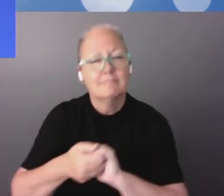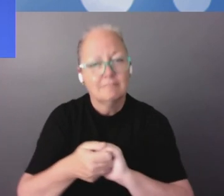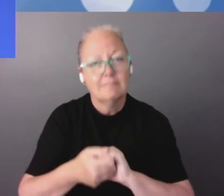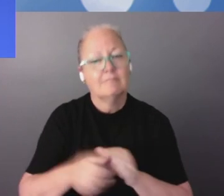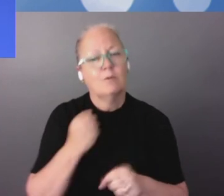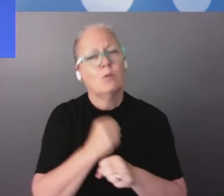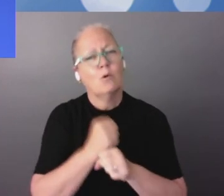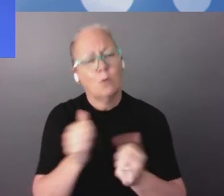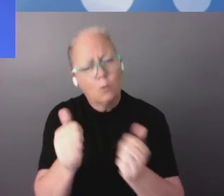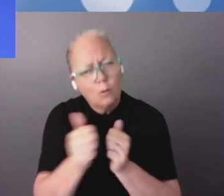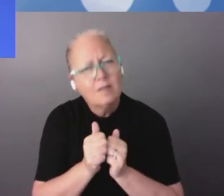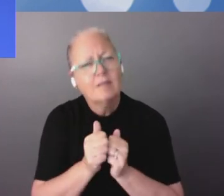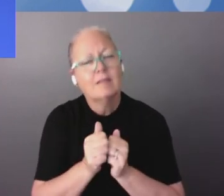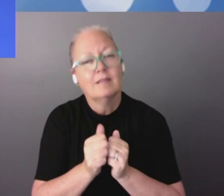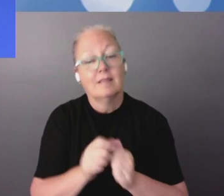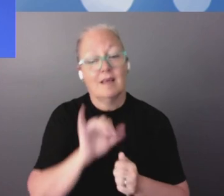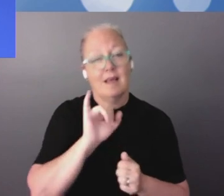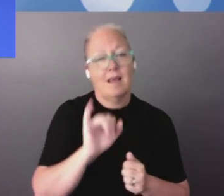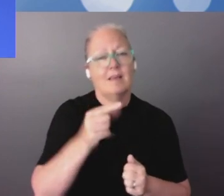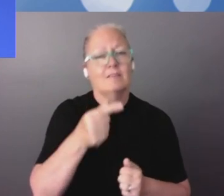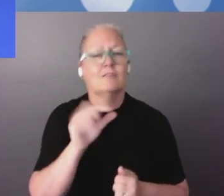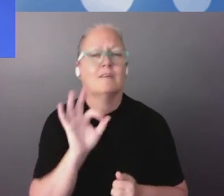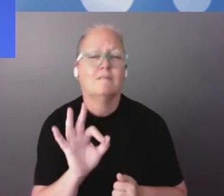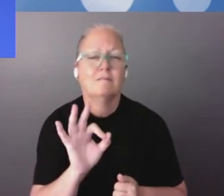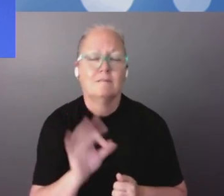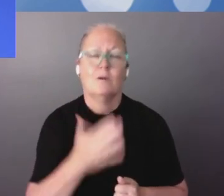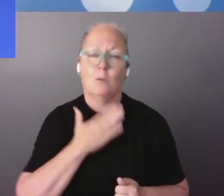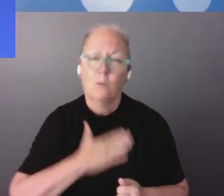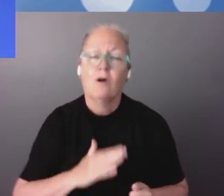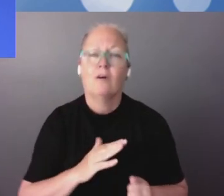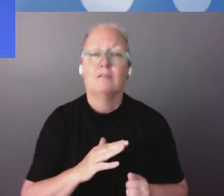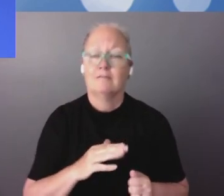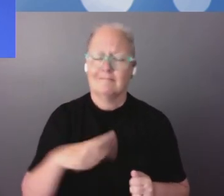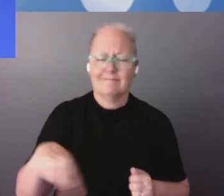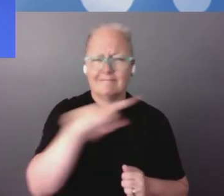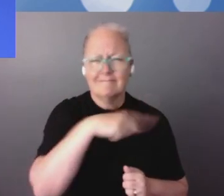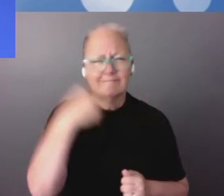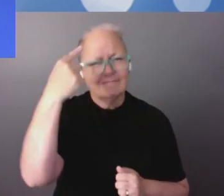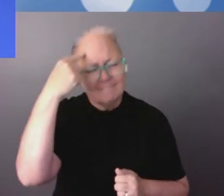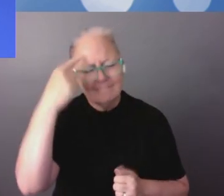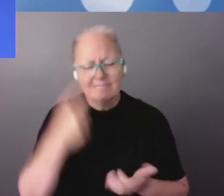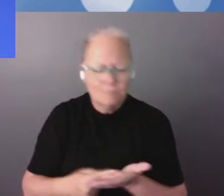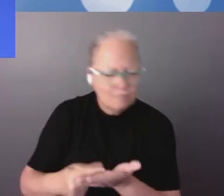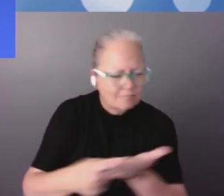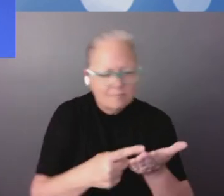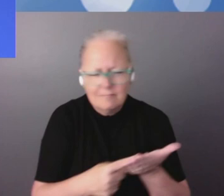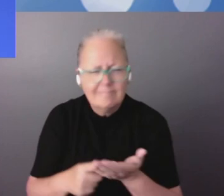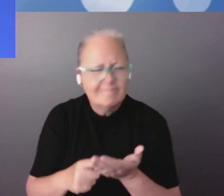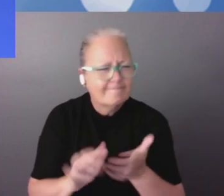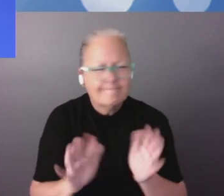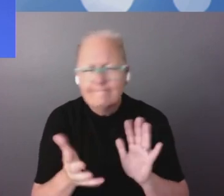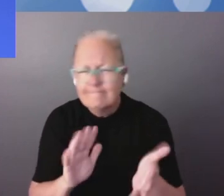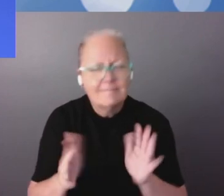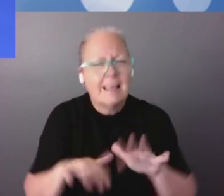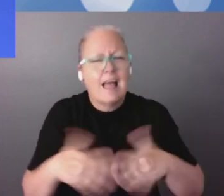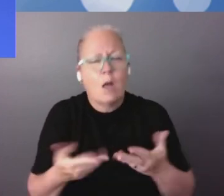решения по управлению интернетом. Если мы не платим за данный продукт, тогда продуктом